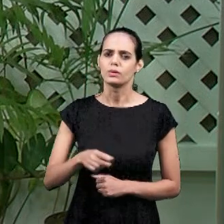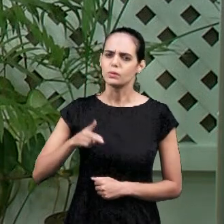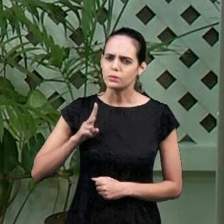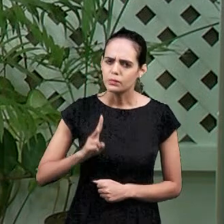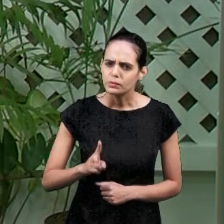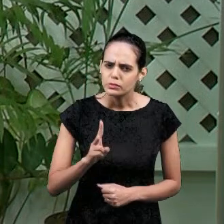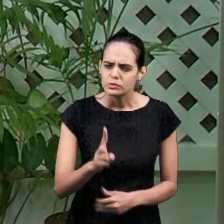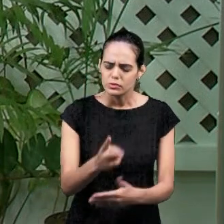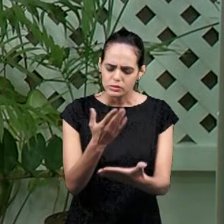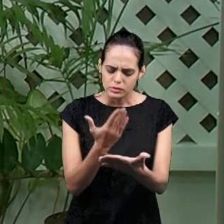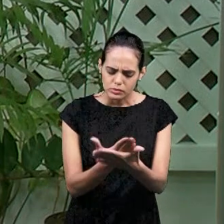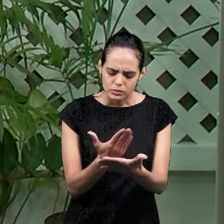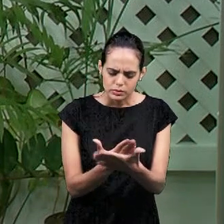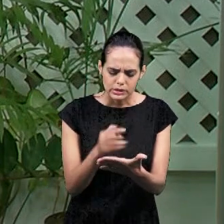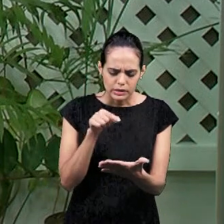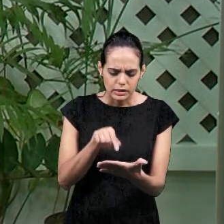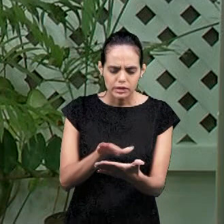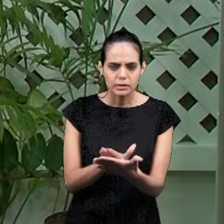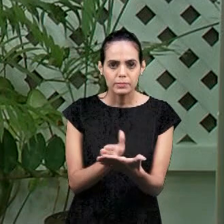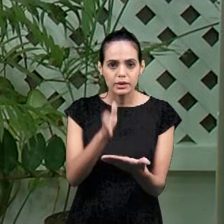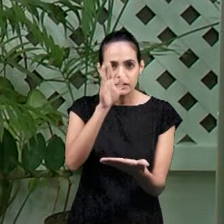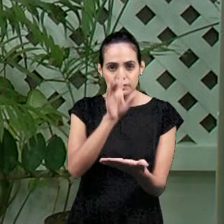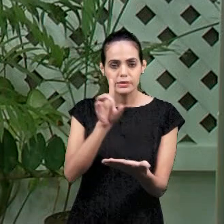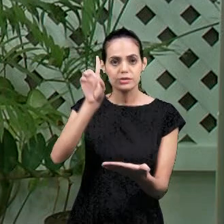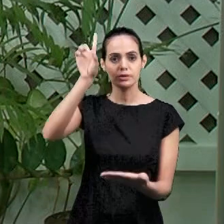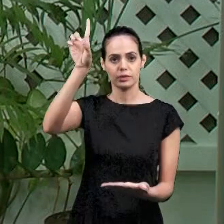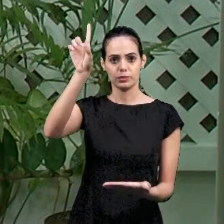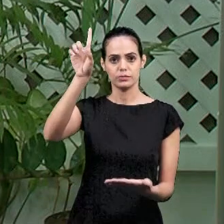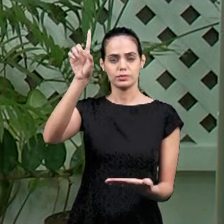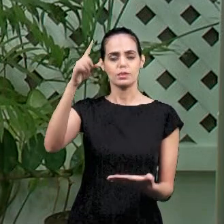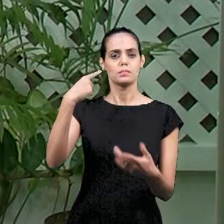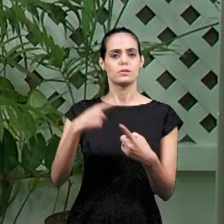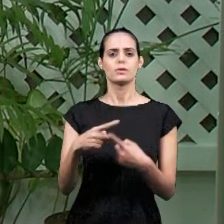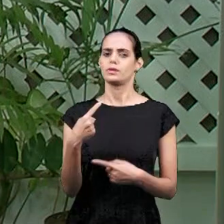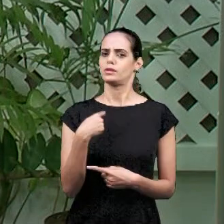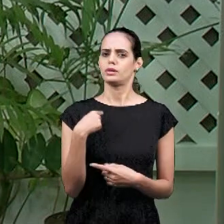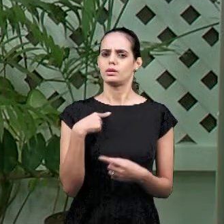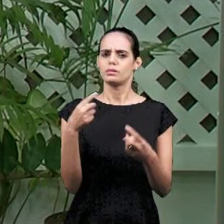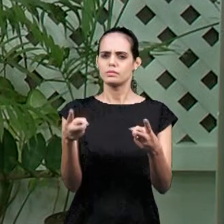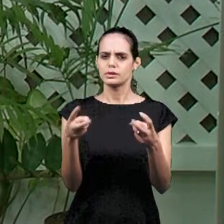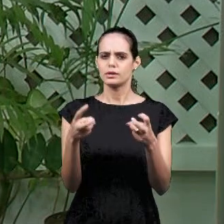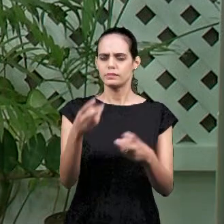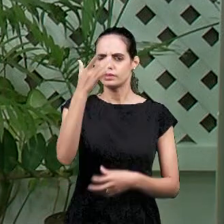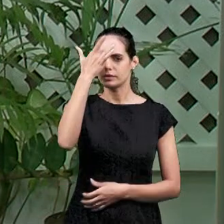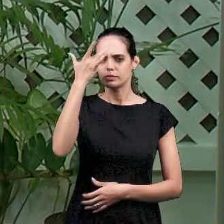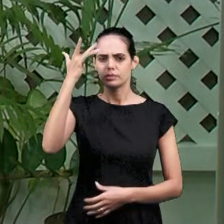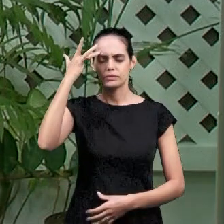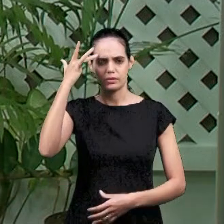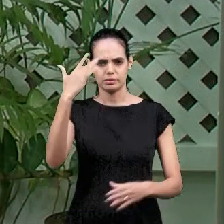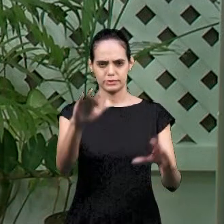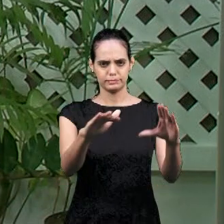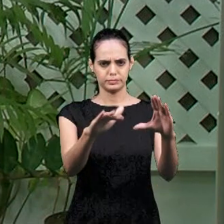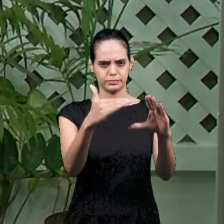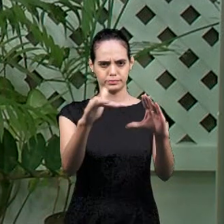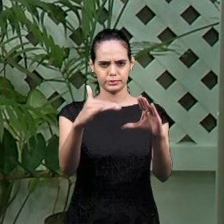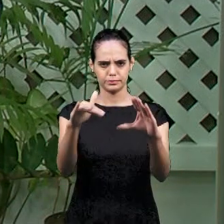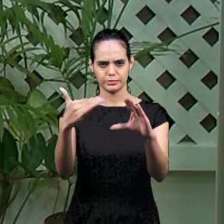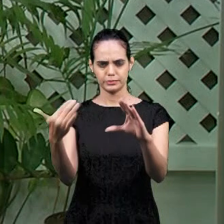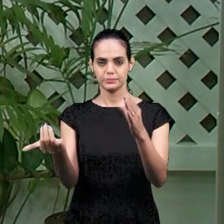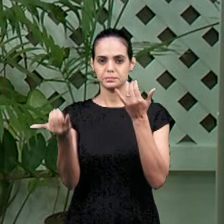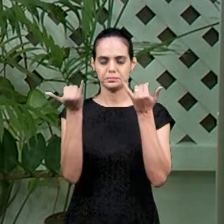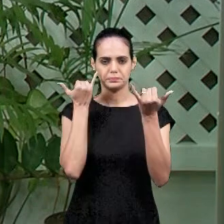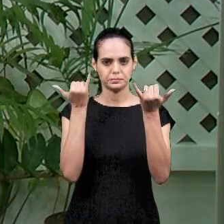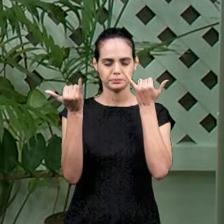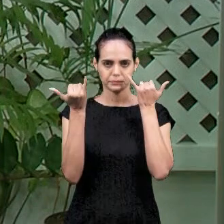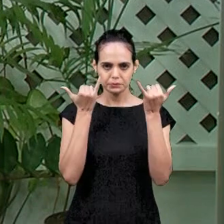frères, continuez à étudier la parole, parce que ce que j'observe, les personnes